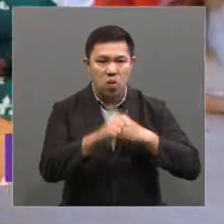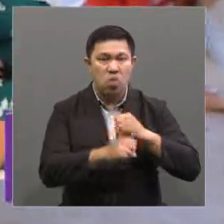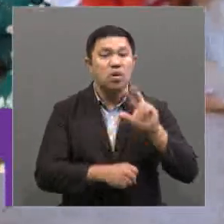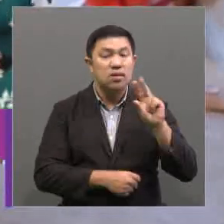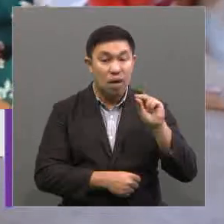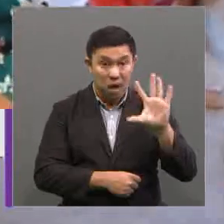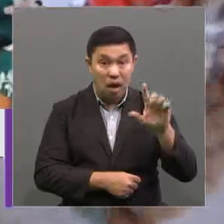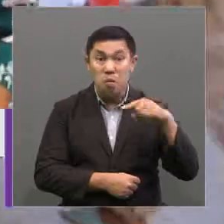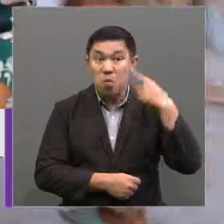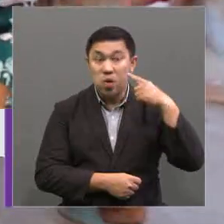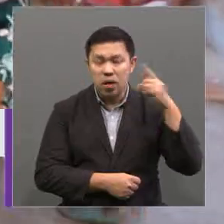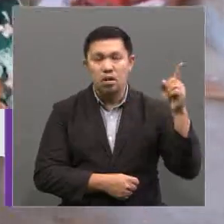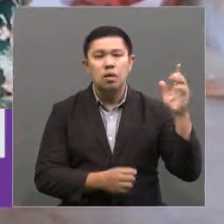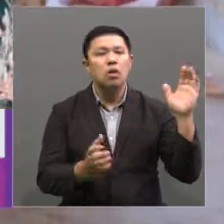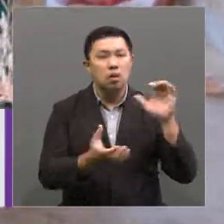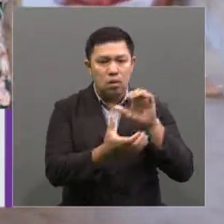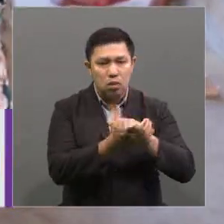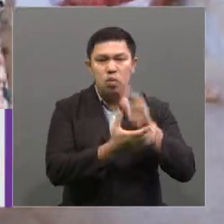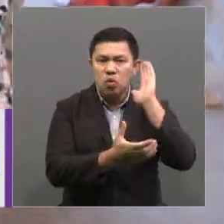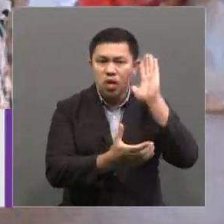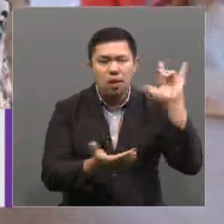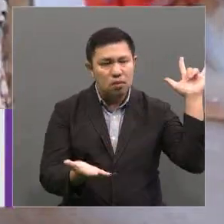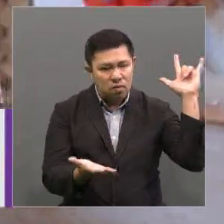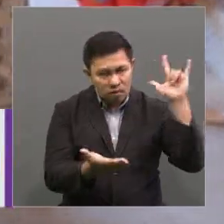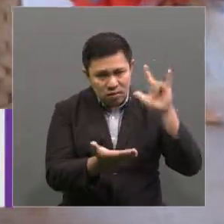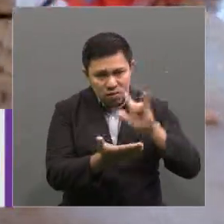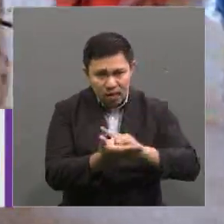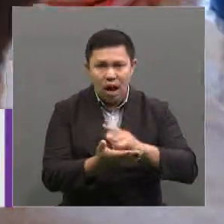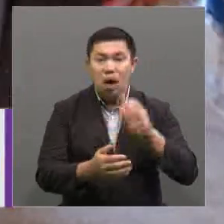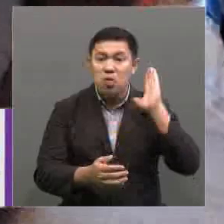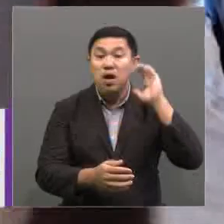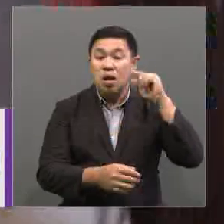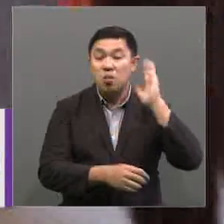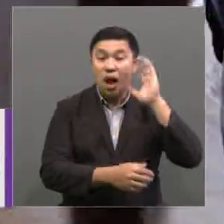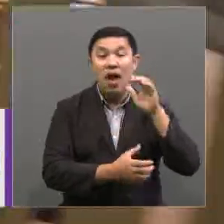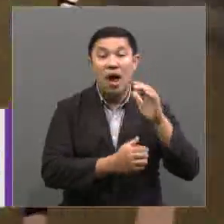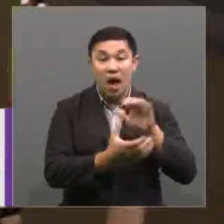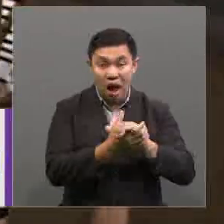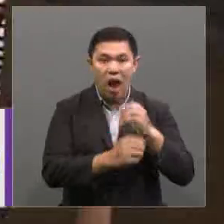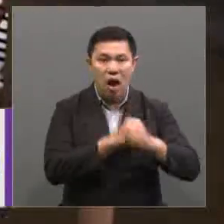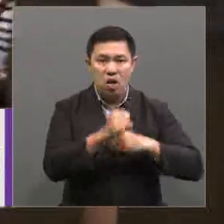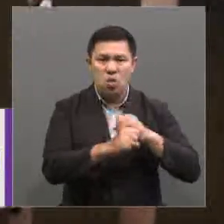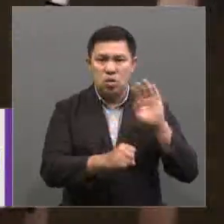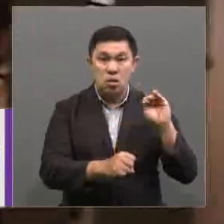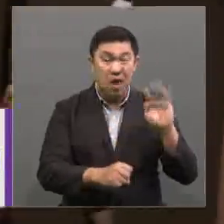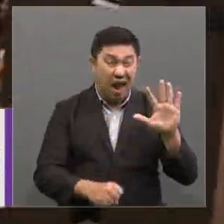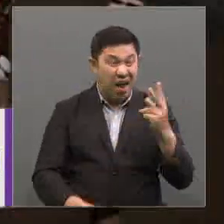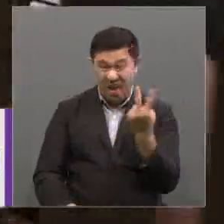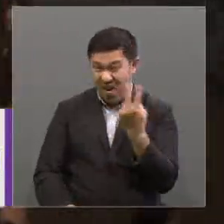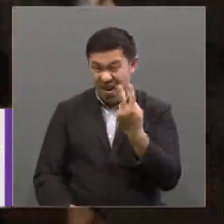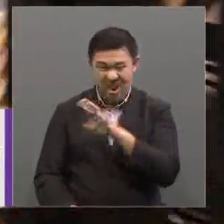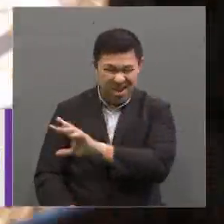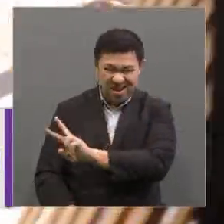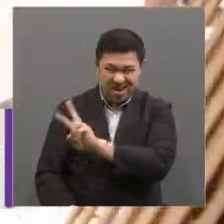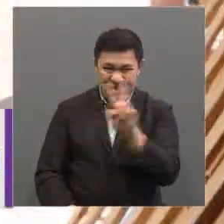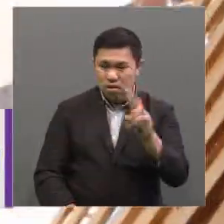ครับเธอเดินทางกลับมาพร้อมกับสามีชื่อคุณบุญถมพันของอายุ 45ปีทั้งสามีภรรยาเลยถูกจับเป็นตัวประกันทั้งคู่เลยนะ